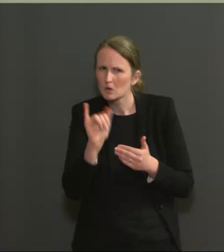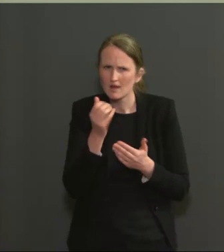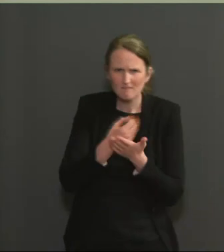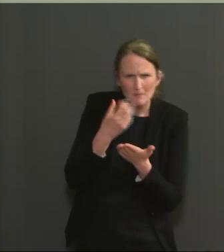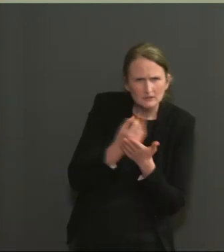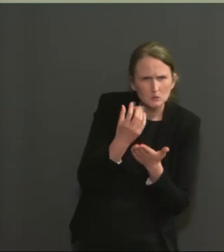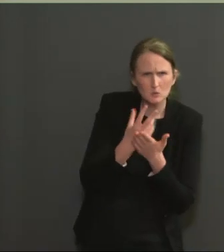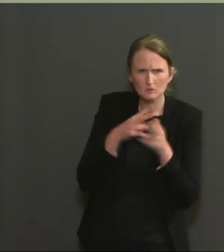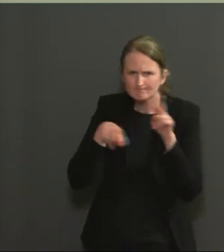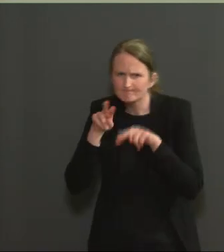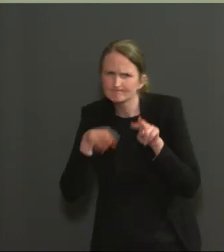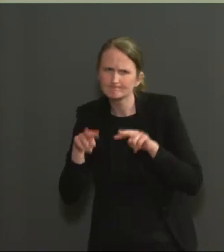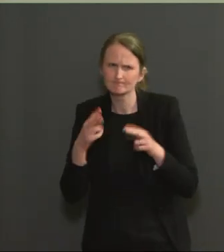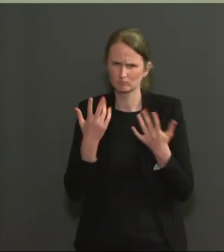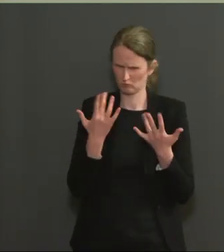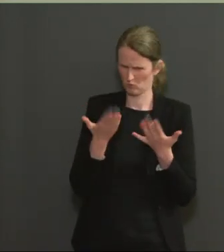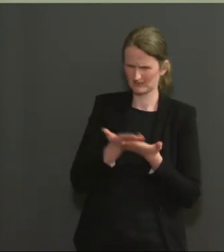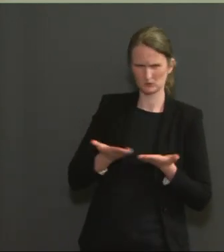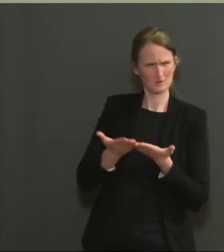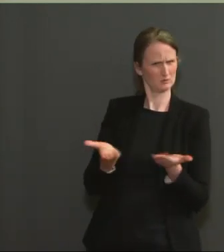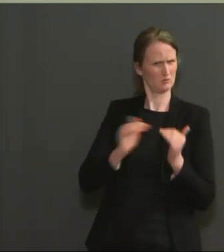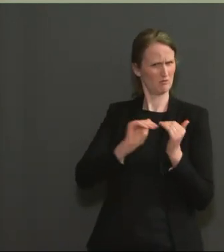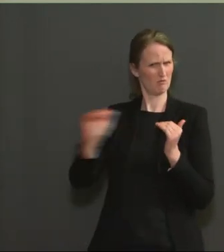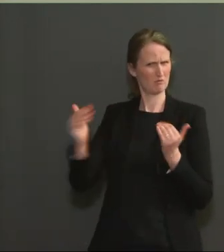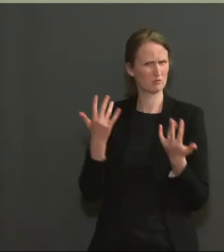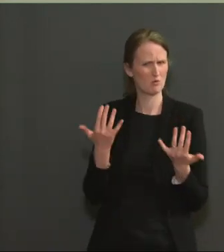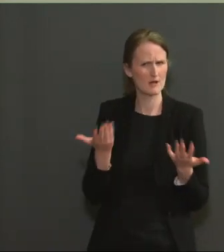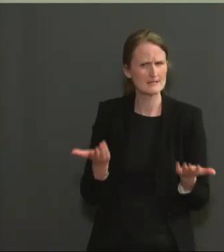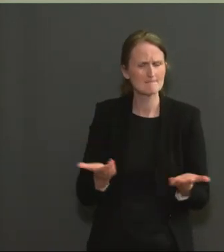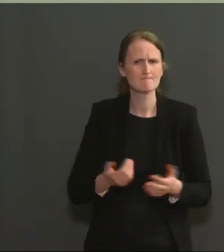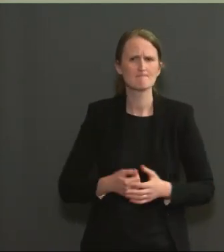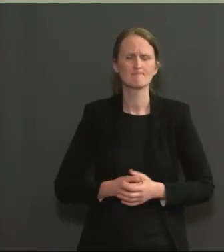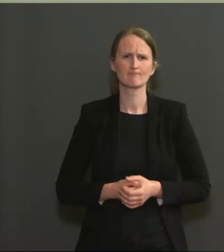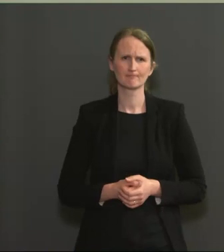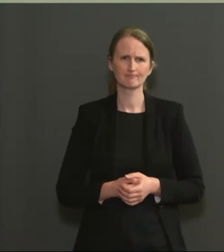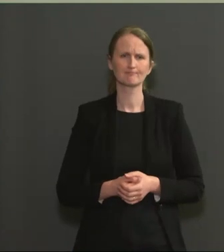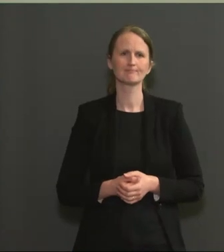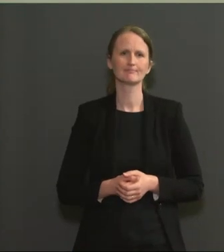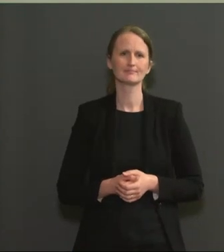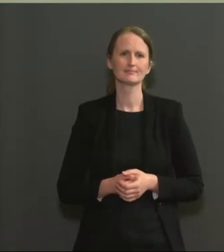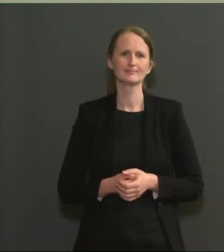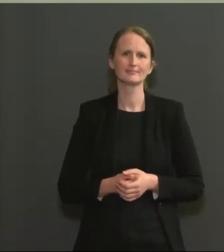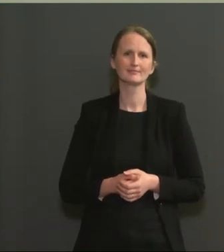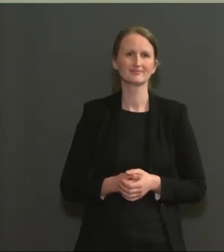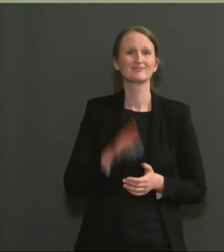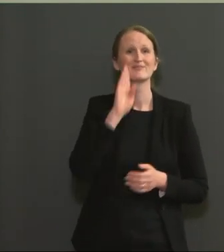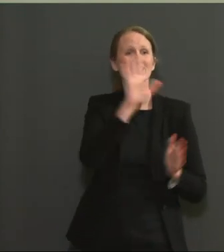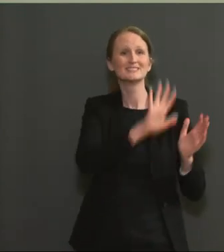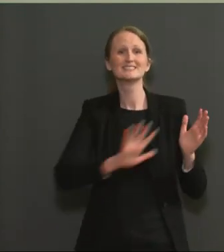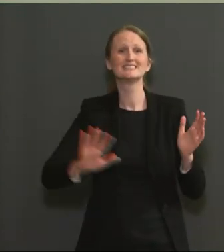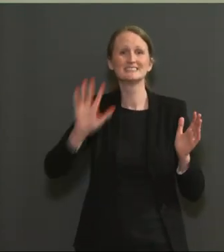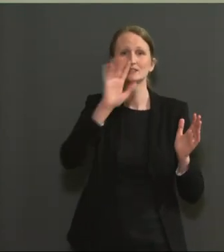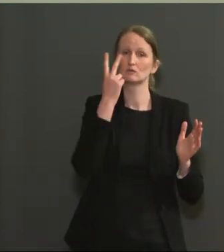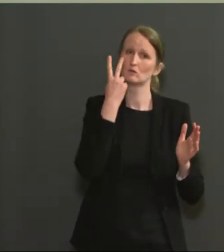l'étant et aboutissant de cette stagnation au niveau national nous avons donc actuellement